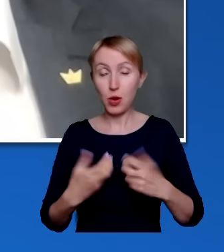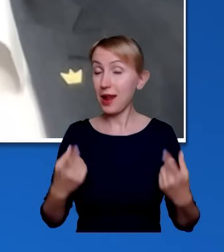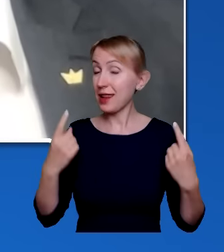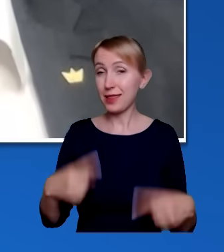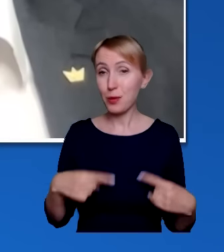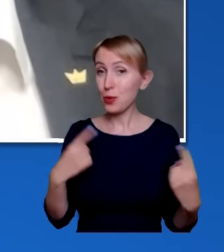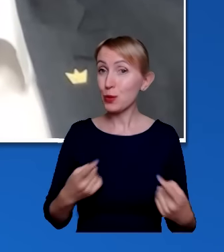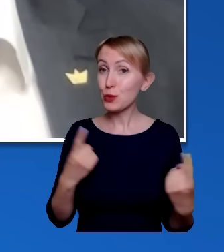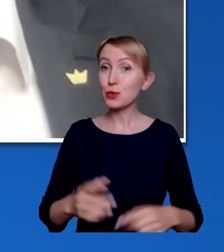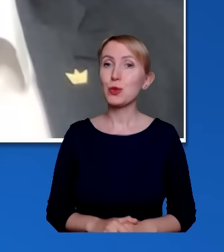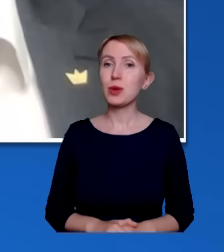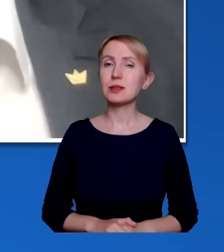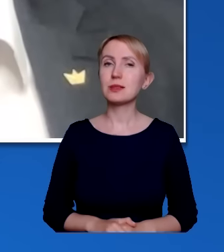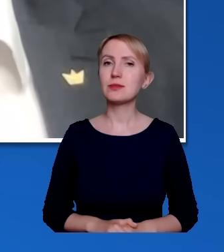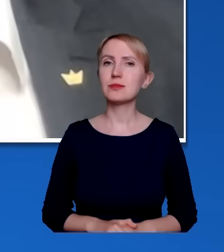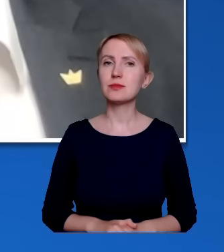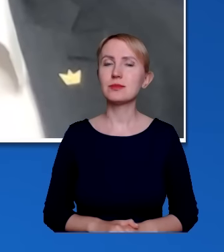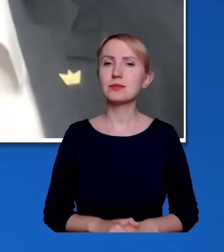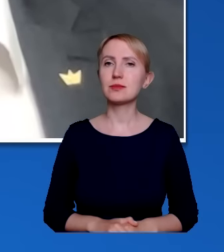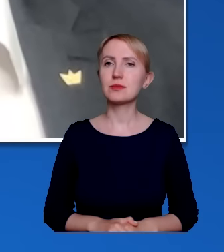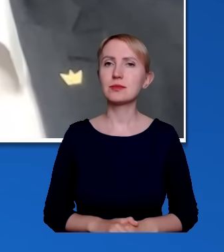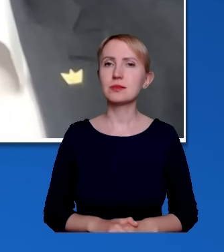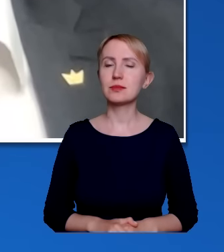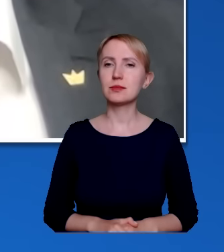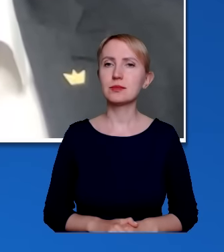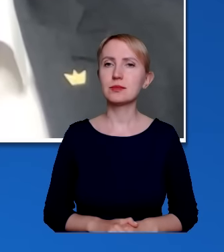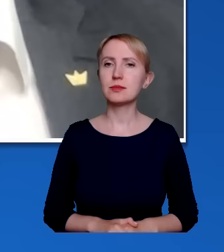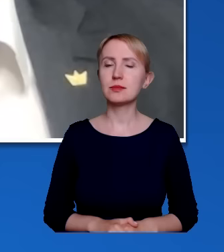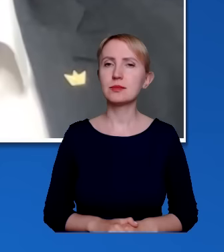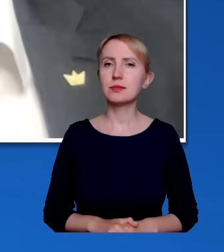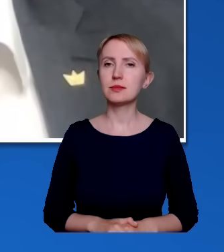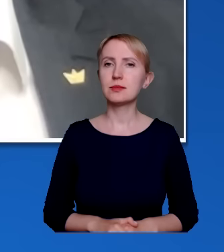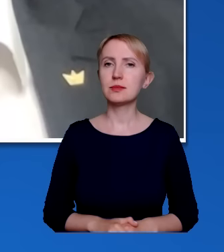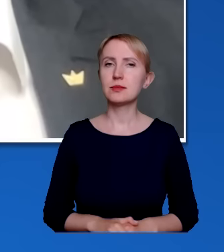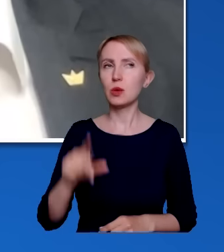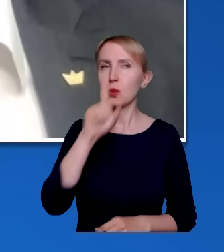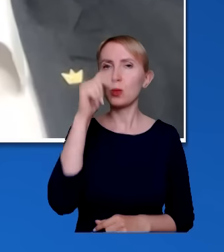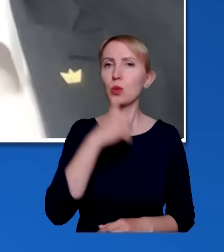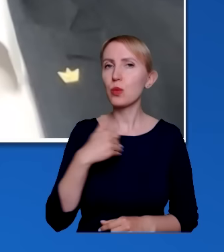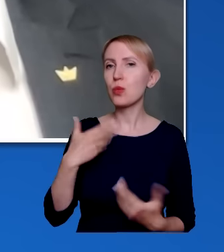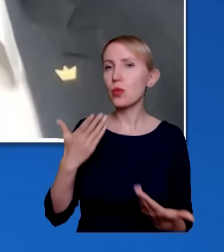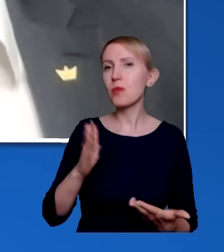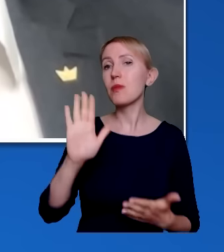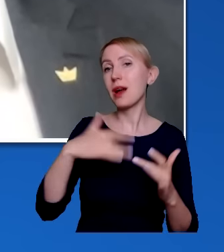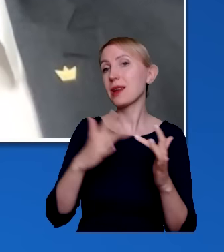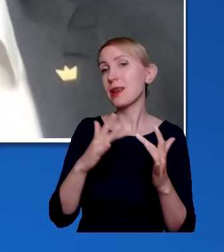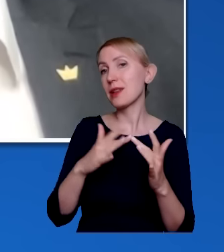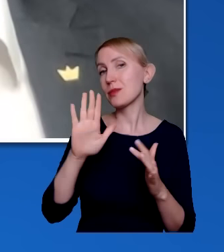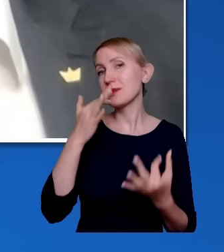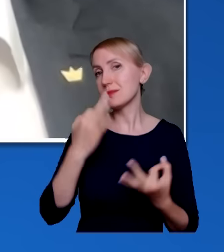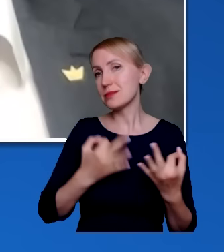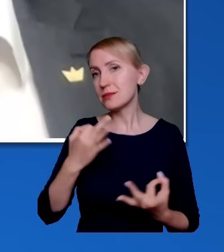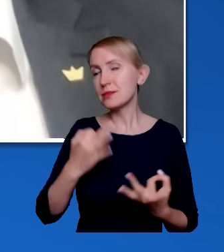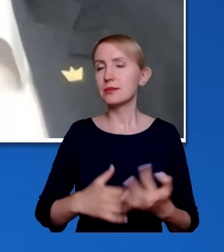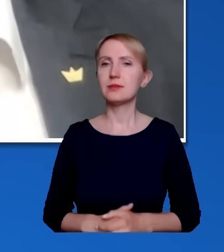jest tutaj wiele niedopowiedzeń W tej kwestii i no Polacy mają słuszność że mają dużo wątpliwości co